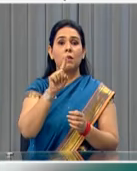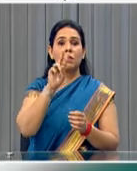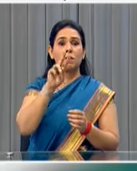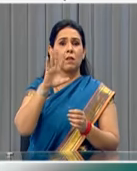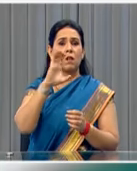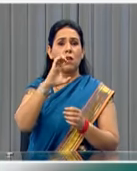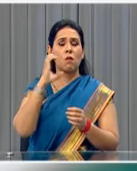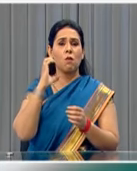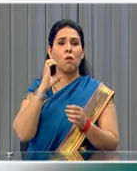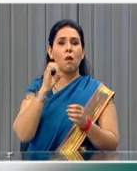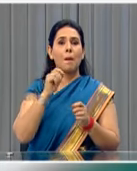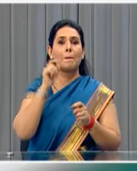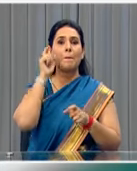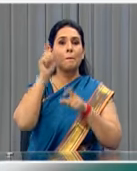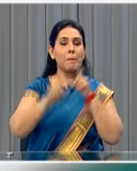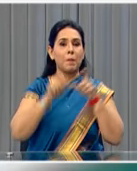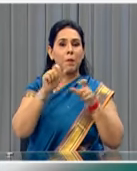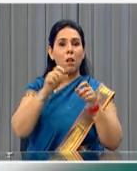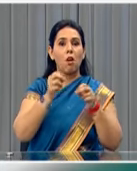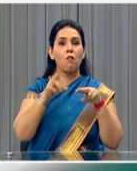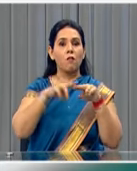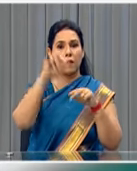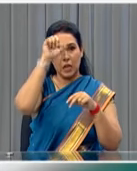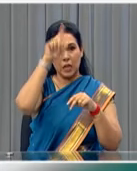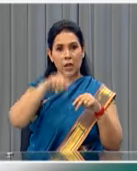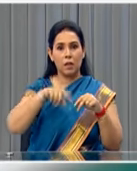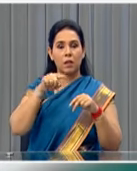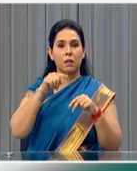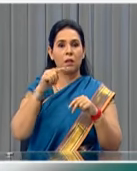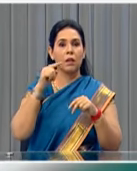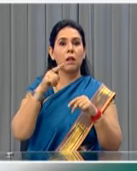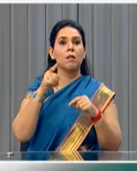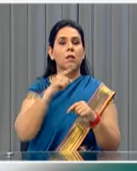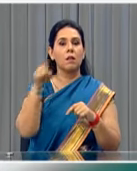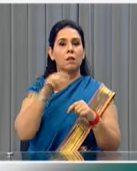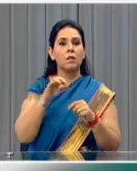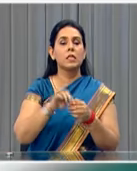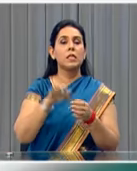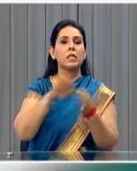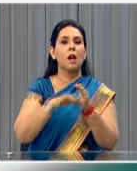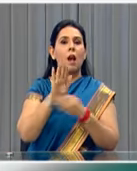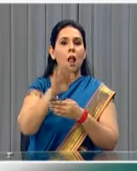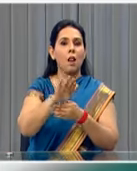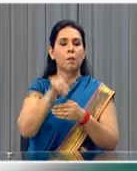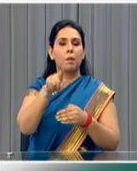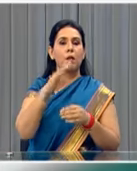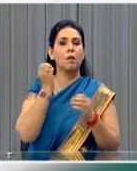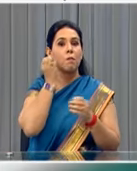125 करोड़ देशवासियों के संकल्प का सवेरा है।